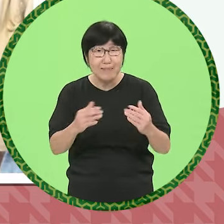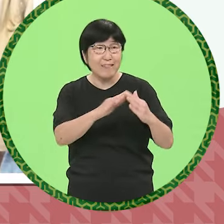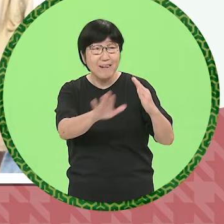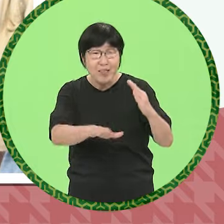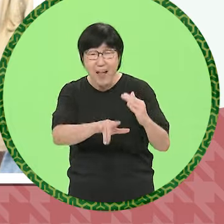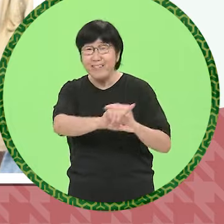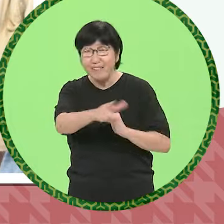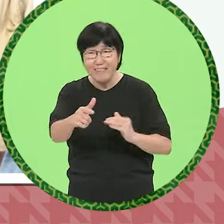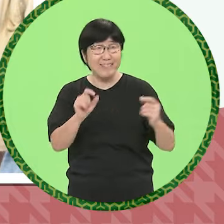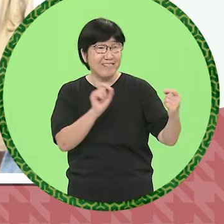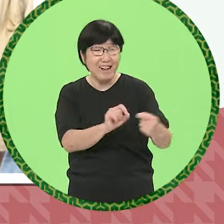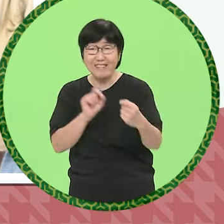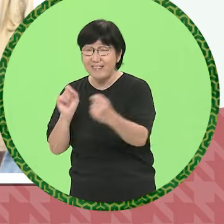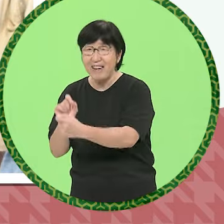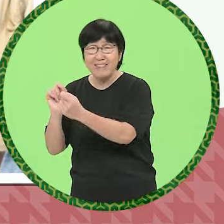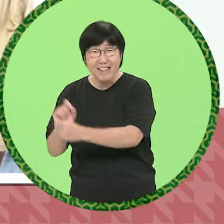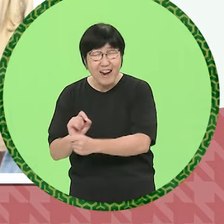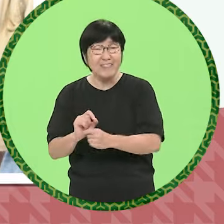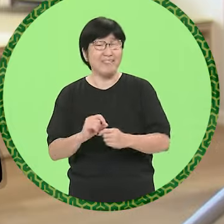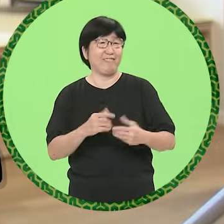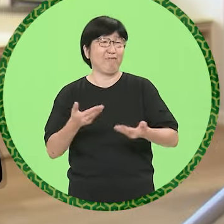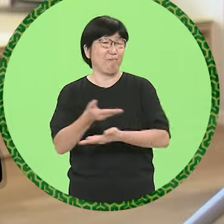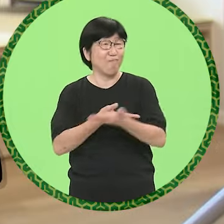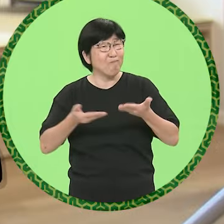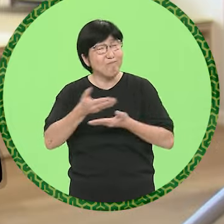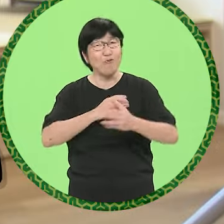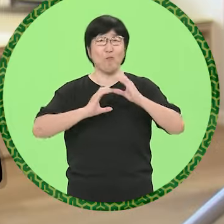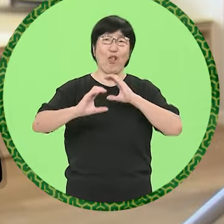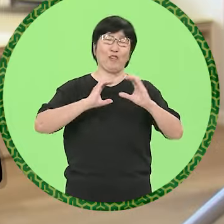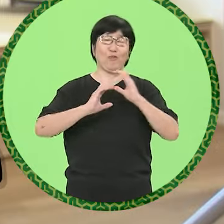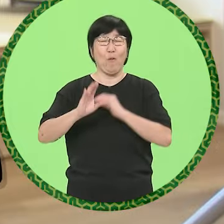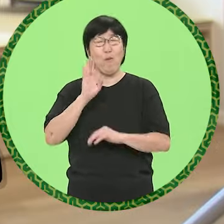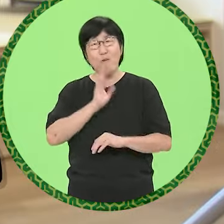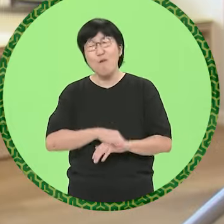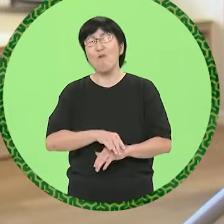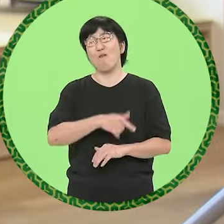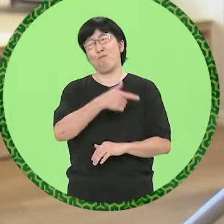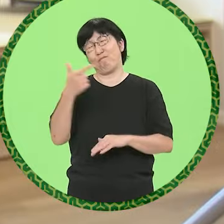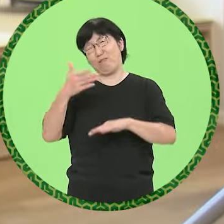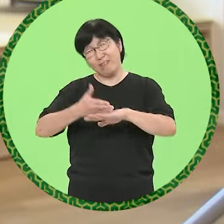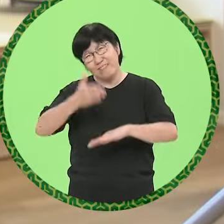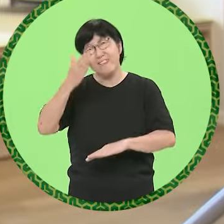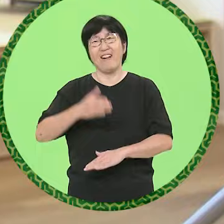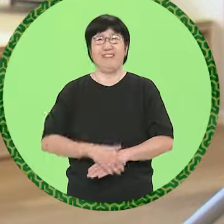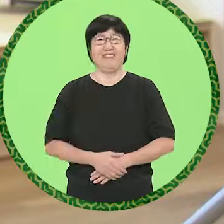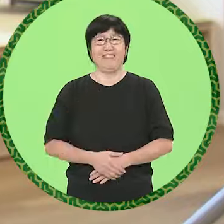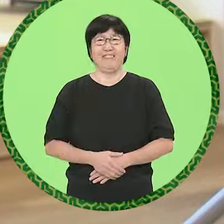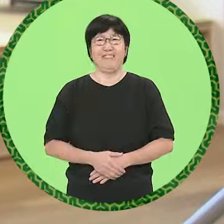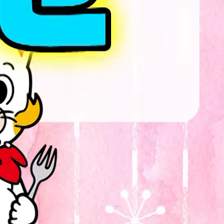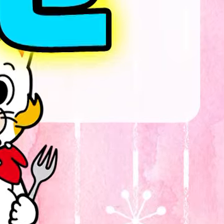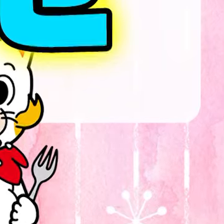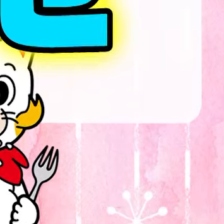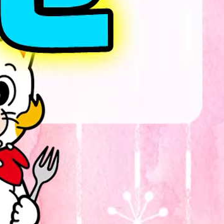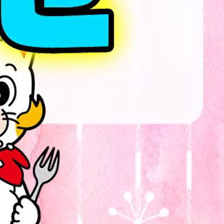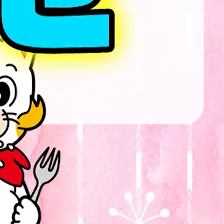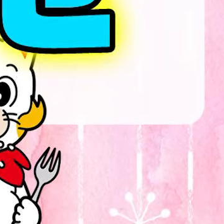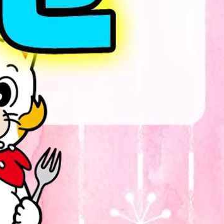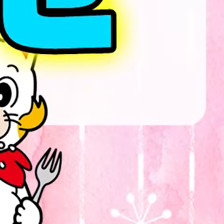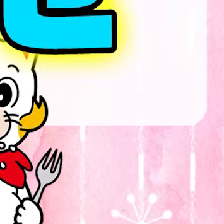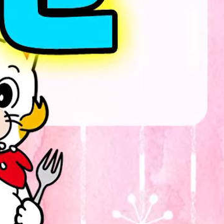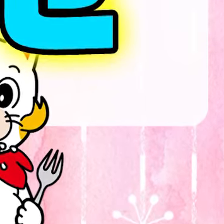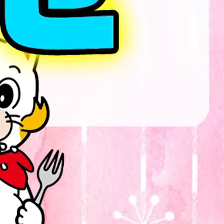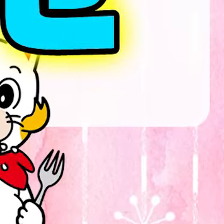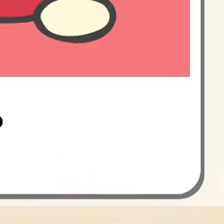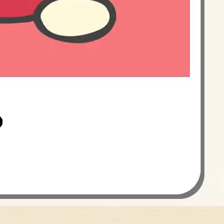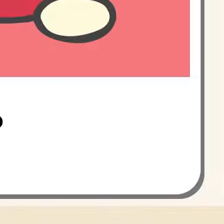供がいる家族が近所にいるので、コミュニケーションを取ったりとか、すごく感謝しています。